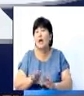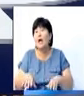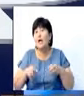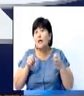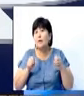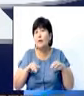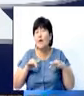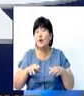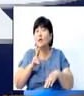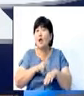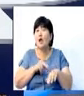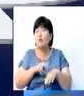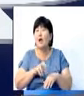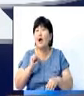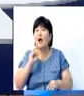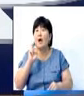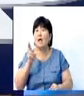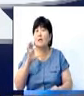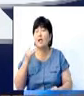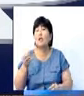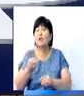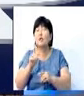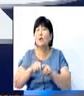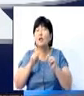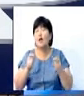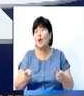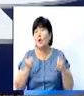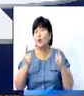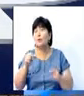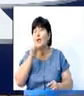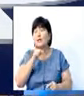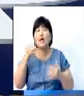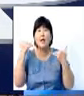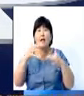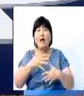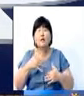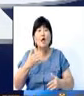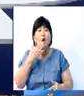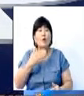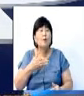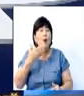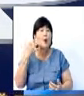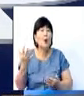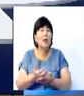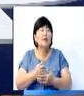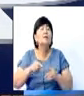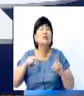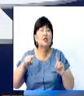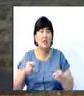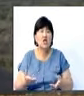Криминальная хроника. Полиции Аксая и Тасбугета раскрыта крупная кража скота. Любители легкой добычи